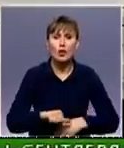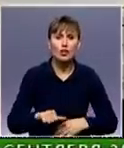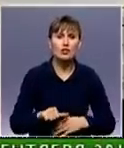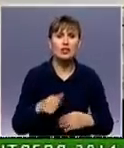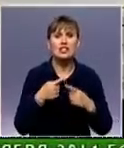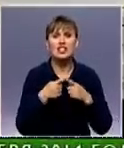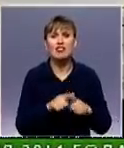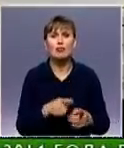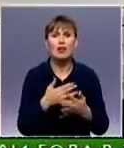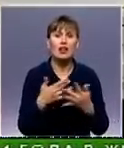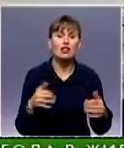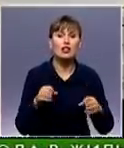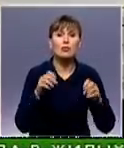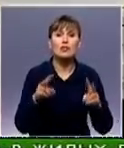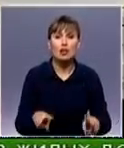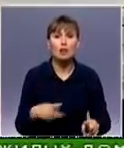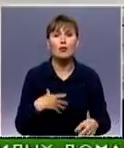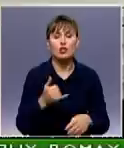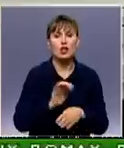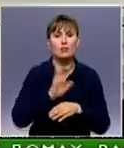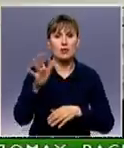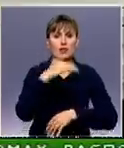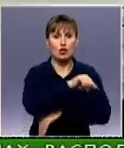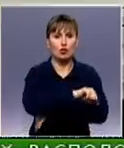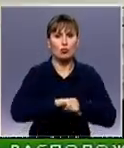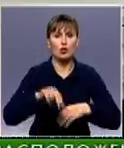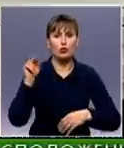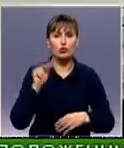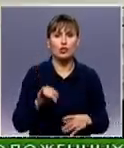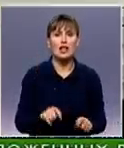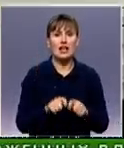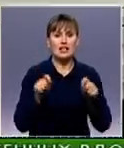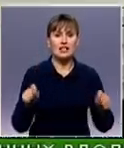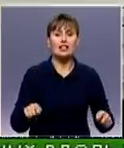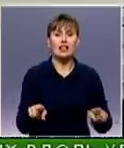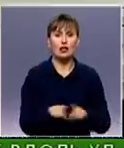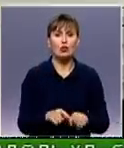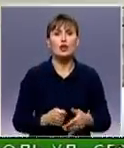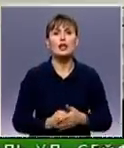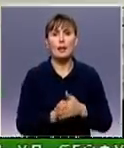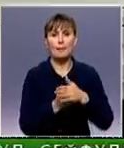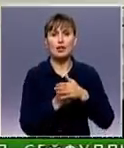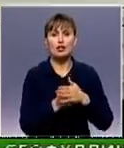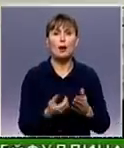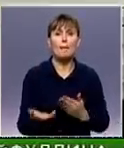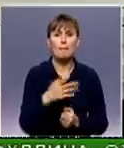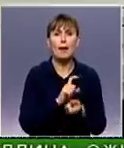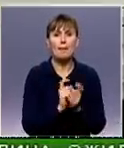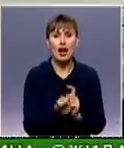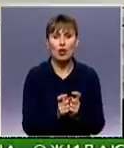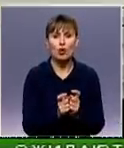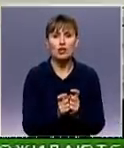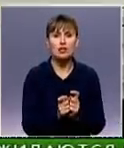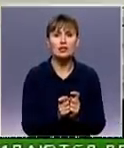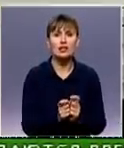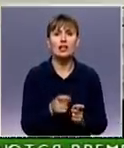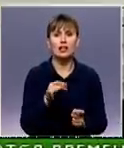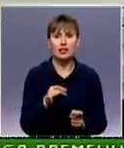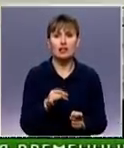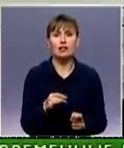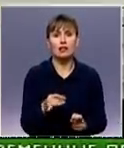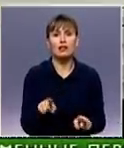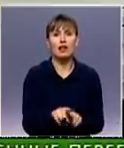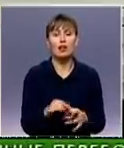даже специалистов готовим за рубежом. Потом мы создали имидж. Вот мы боролись, на что и напоролись,